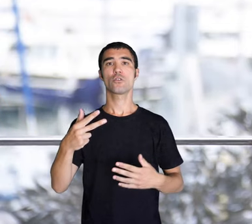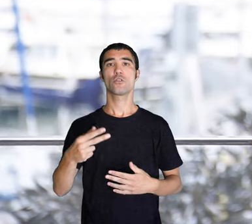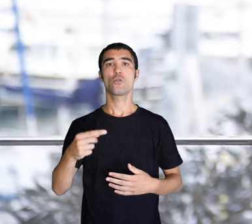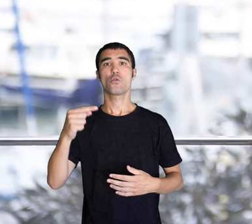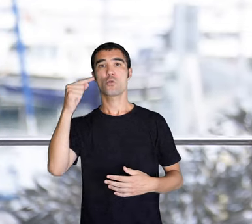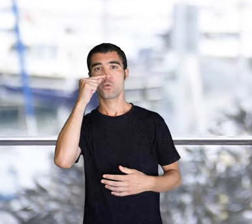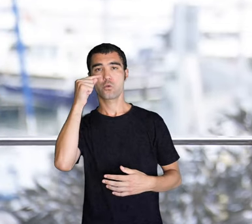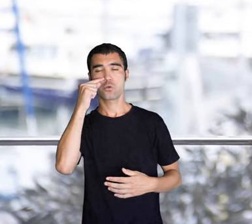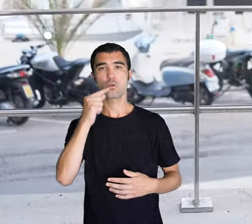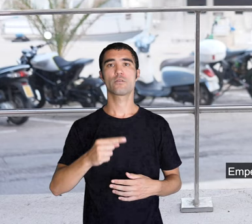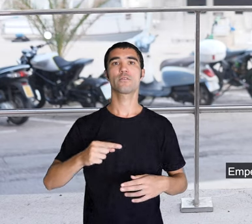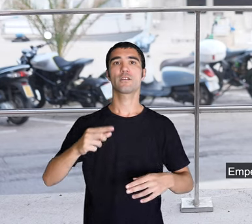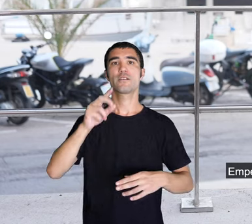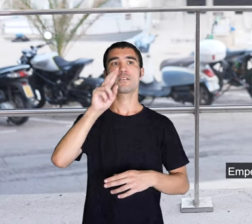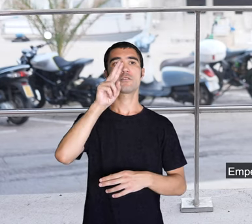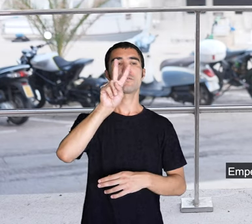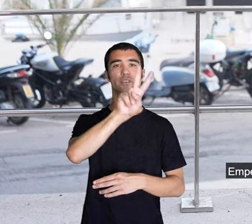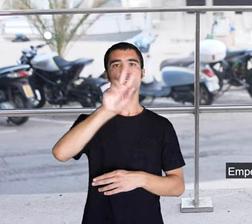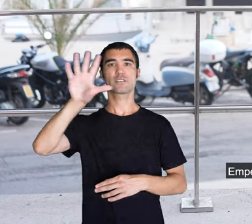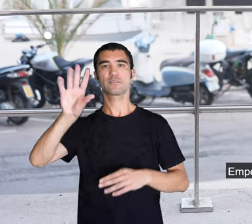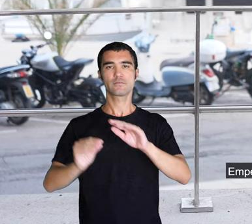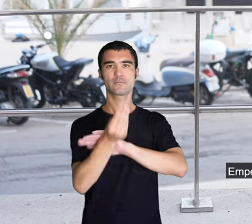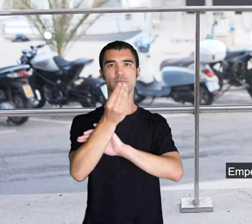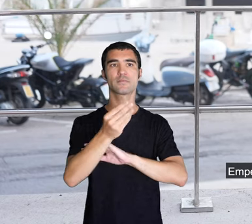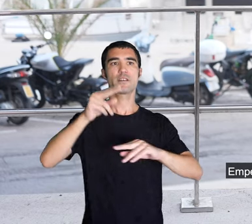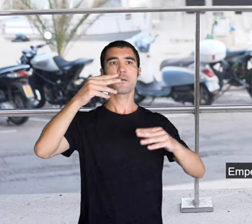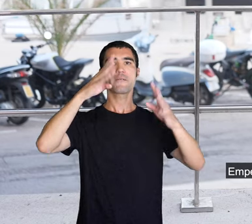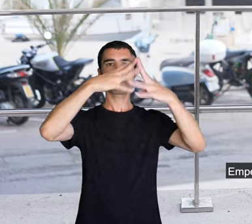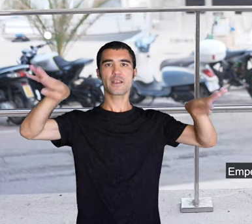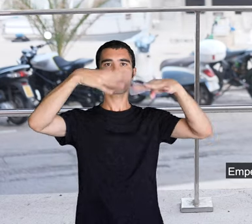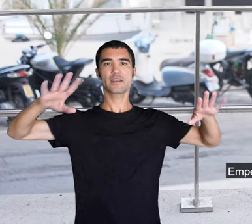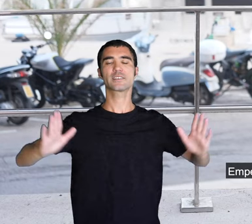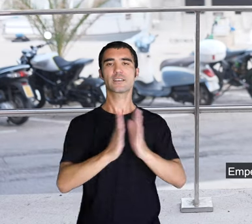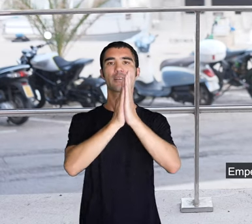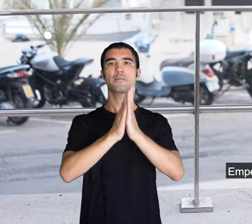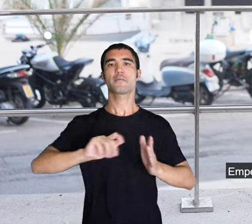la verbena de Sant Pere. Vaig començar a vendre peix, que tenia 18